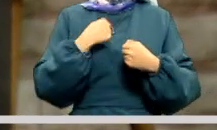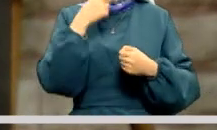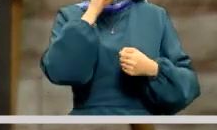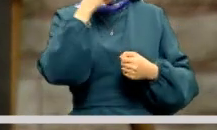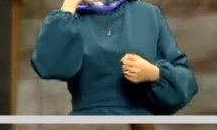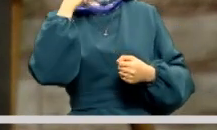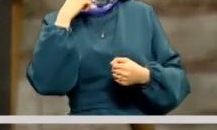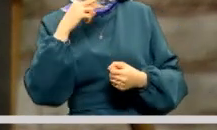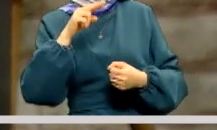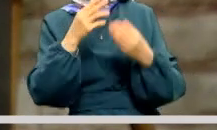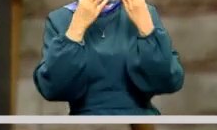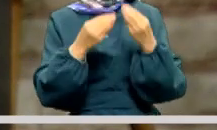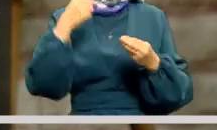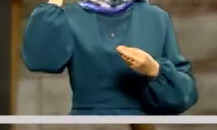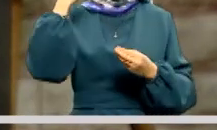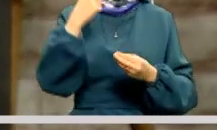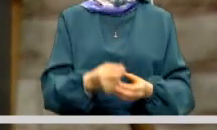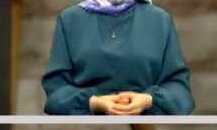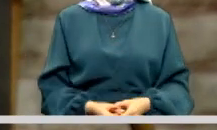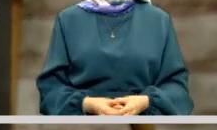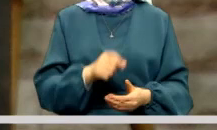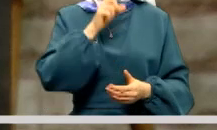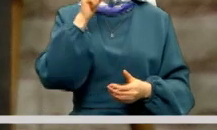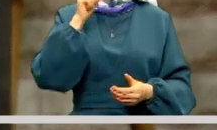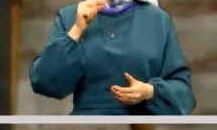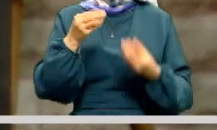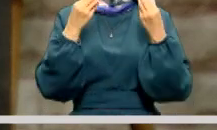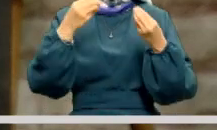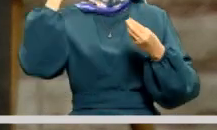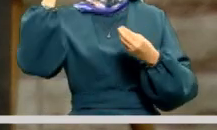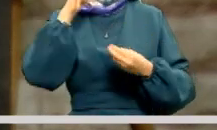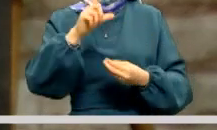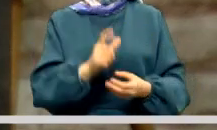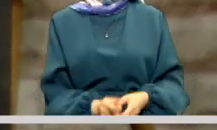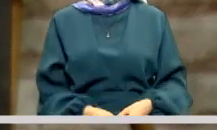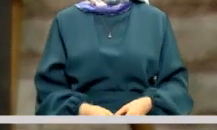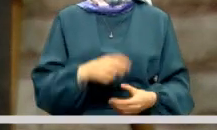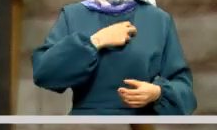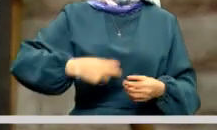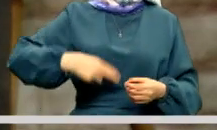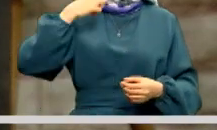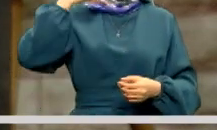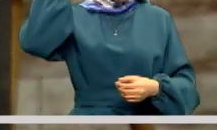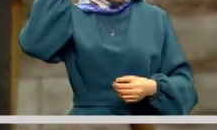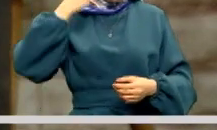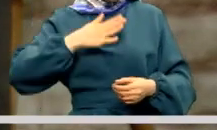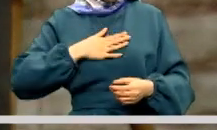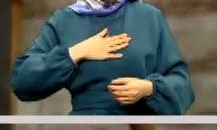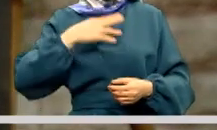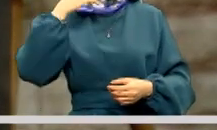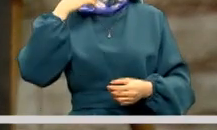ahlakına bürünmüş gibi algılayacağım buraları iyi tetkik etmek gerekiyor Allah resulünün ahlakında bizim için